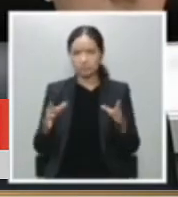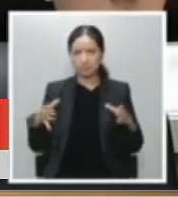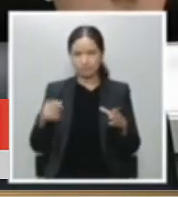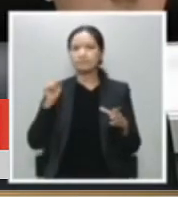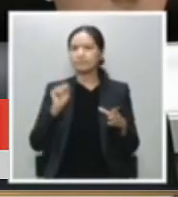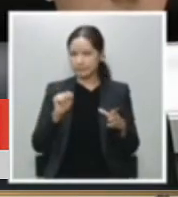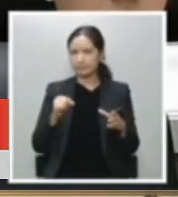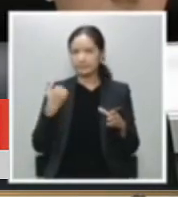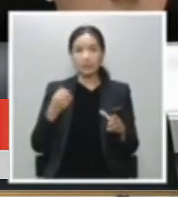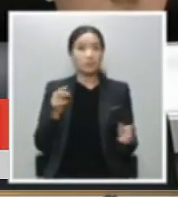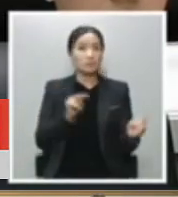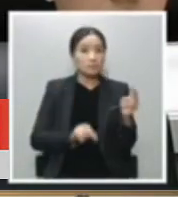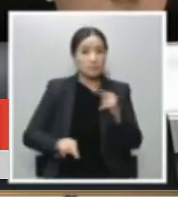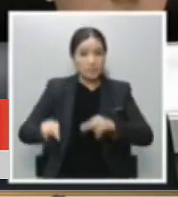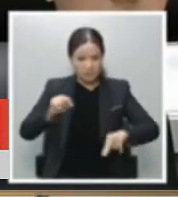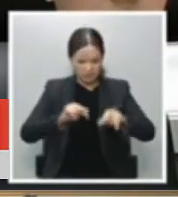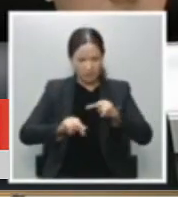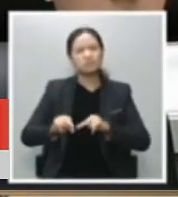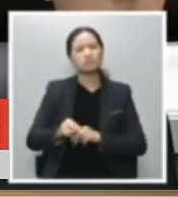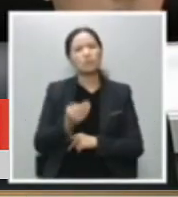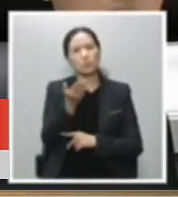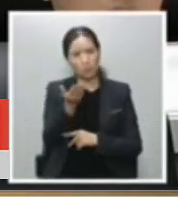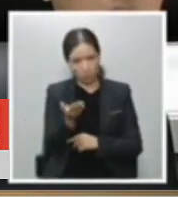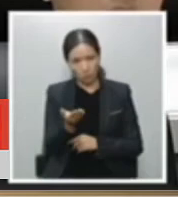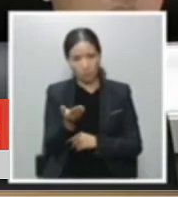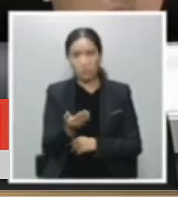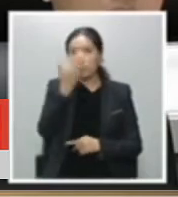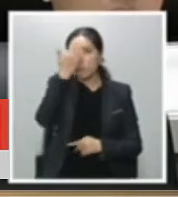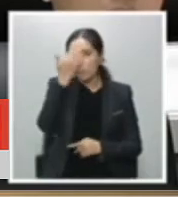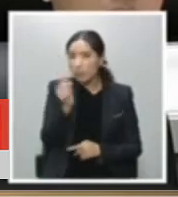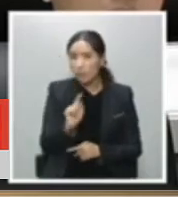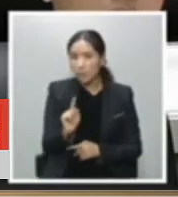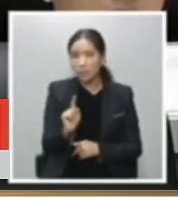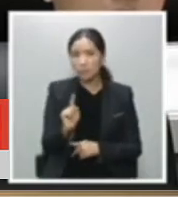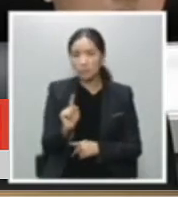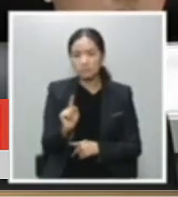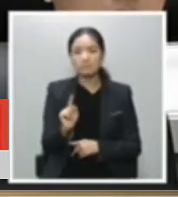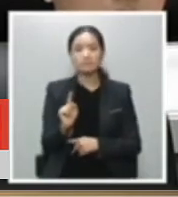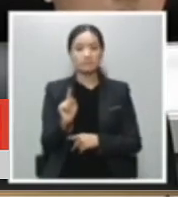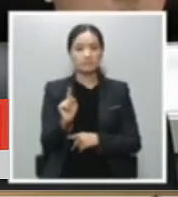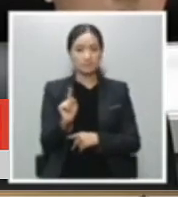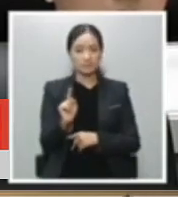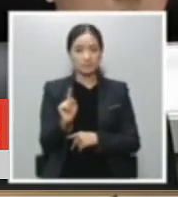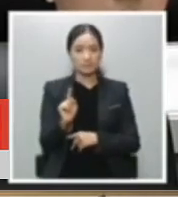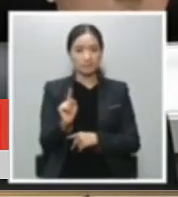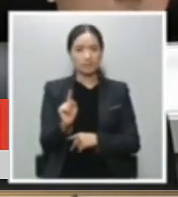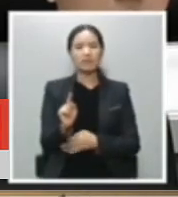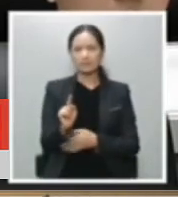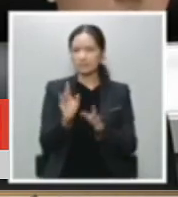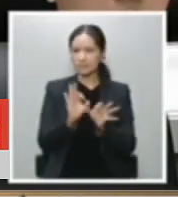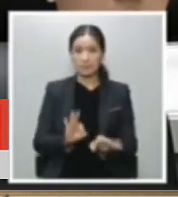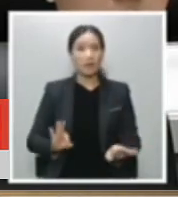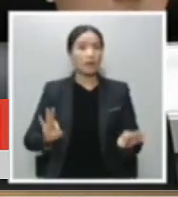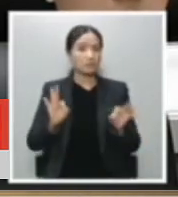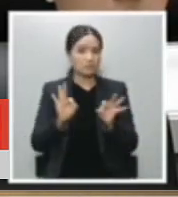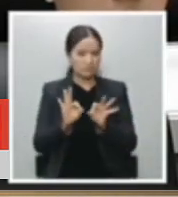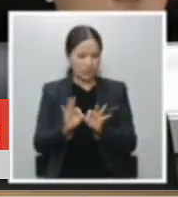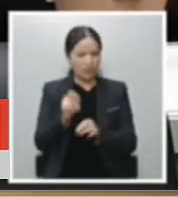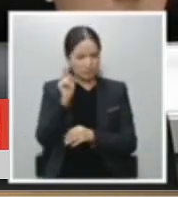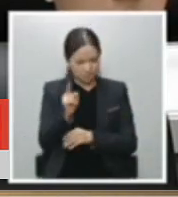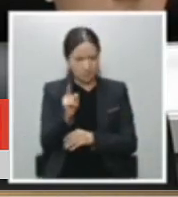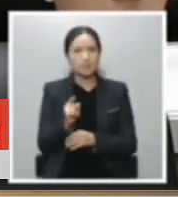การพิจารณาเถิดเพราะว่ามันจะเป็นทรั